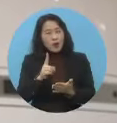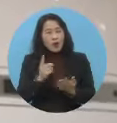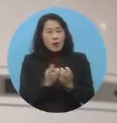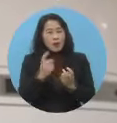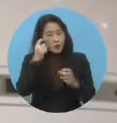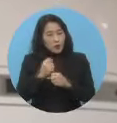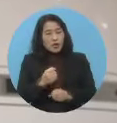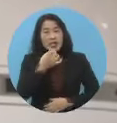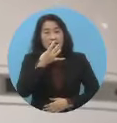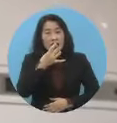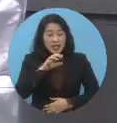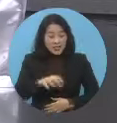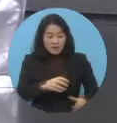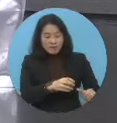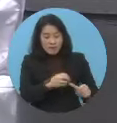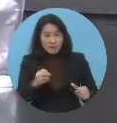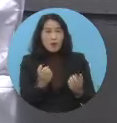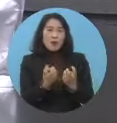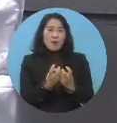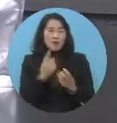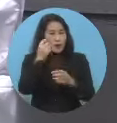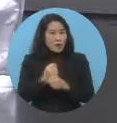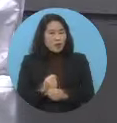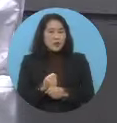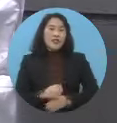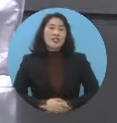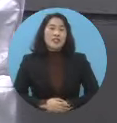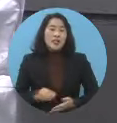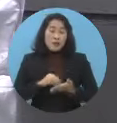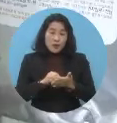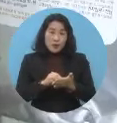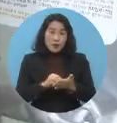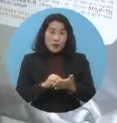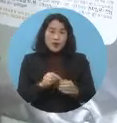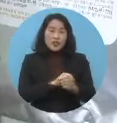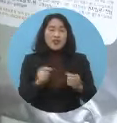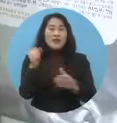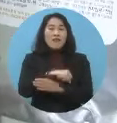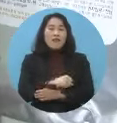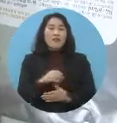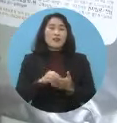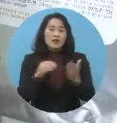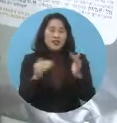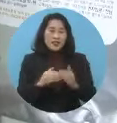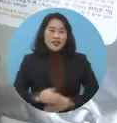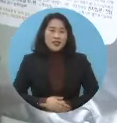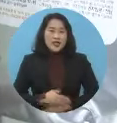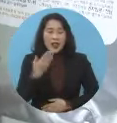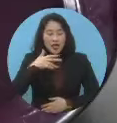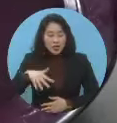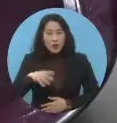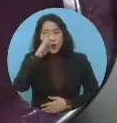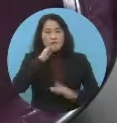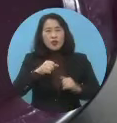추출하는 방법을 찾아냈습니다 상표를 등록하고 특허출원 도 마쳤습니다 당뇨환자에게 좋은 당뇨 잼도